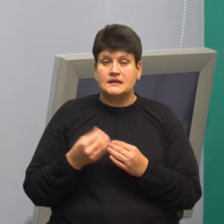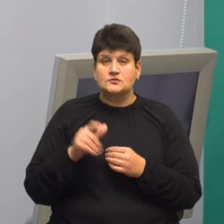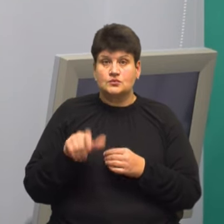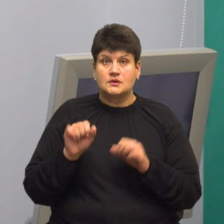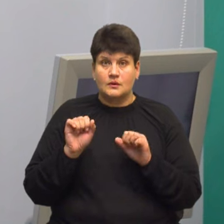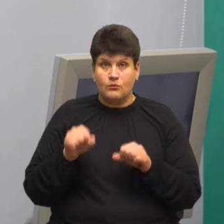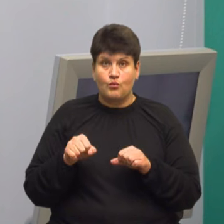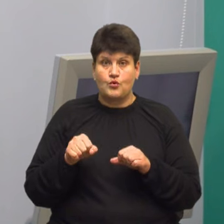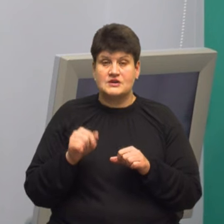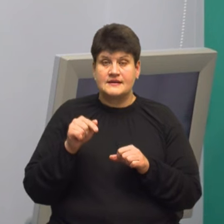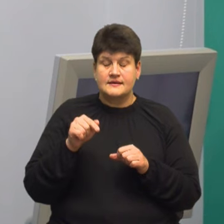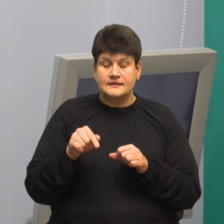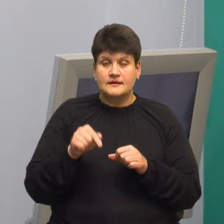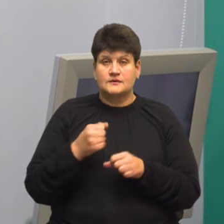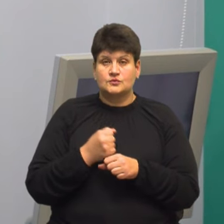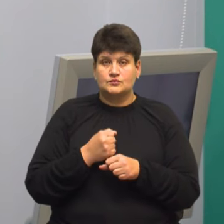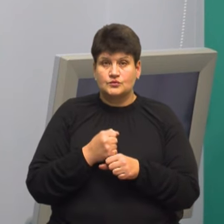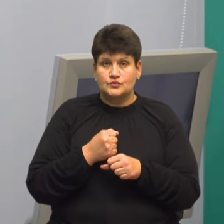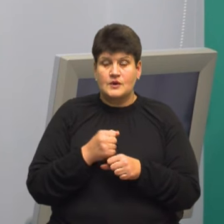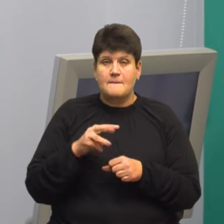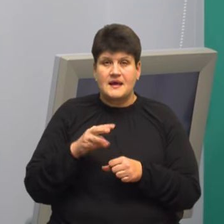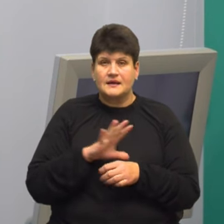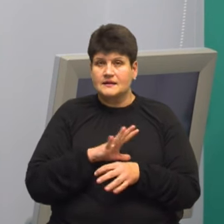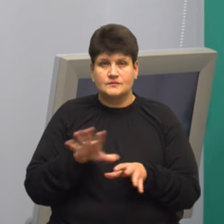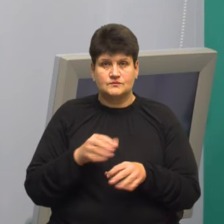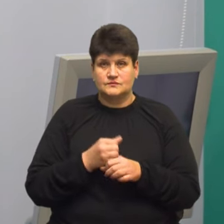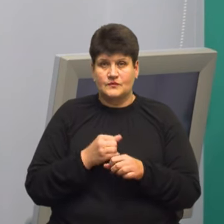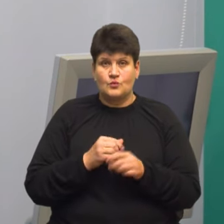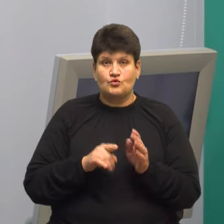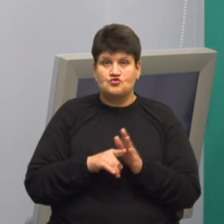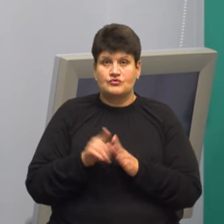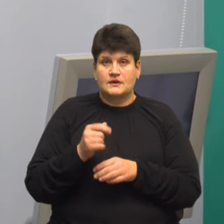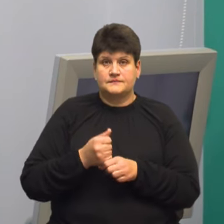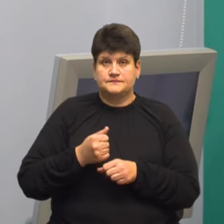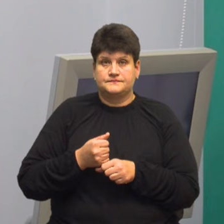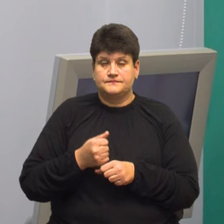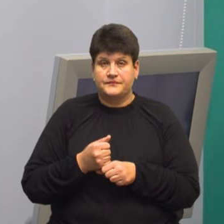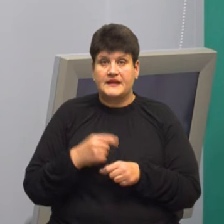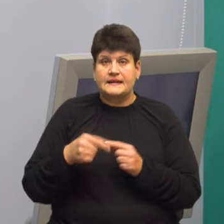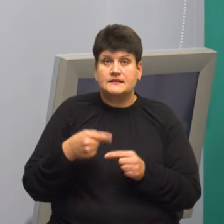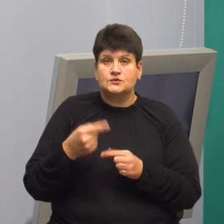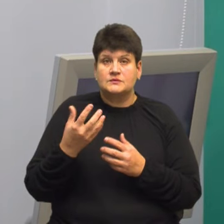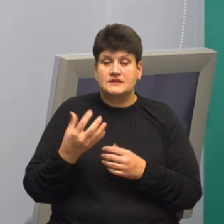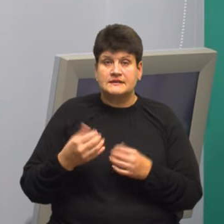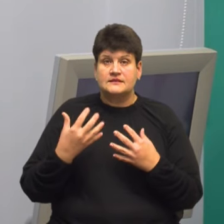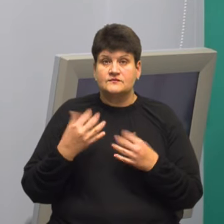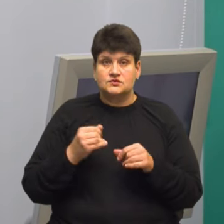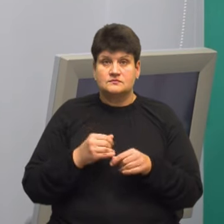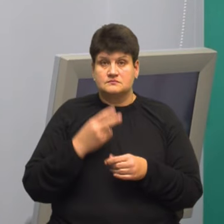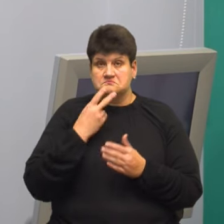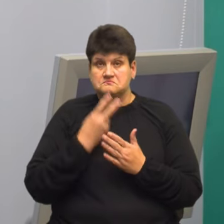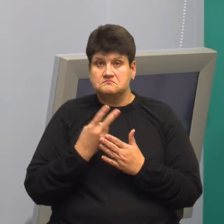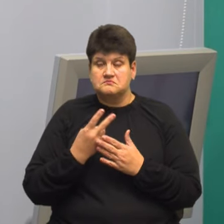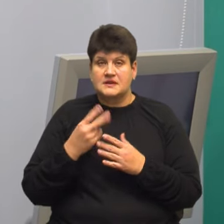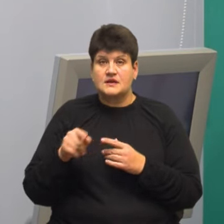вже ті функції м'язів, та функція м'язів, які не функціонували, воно починає функціонувати. І на наступний день вже пацієнт відмічає ті